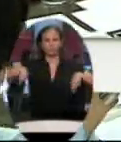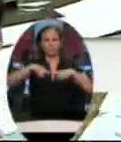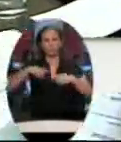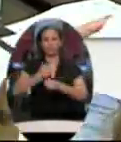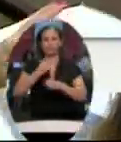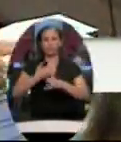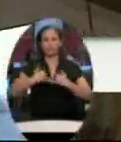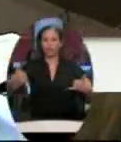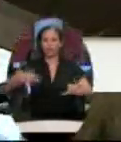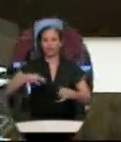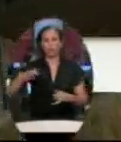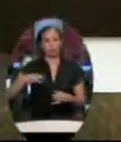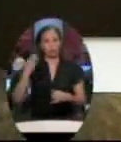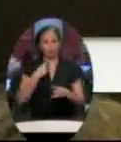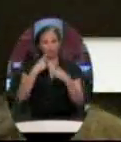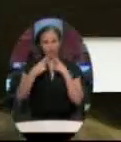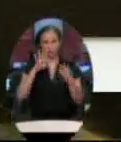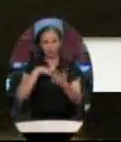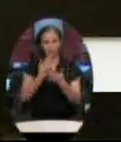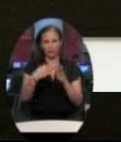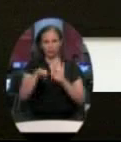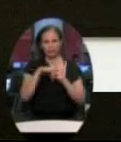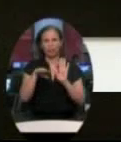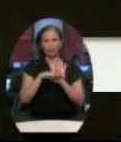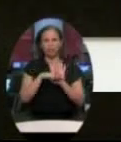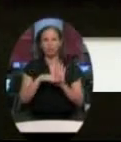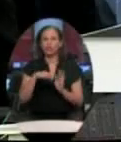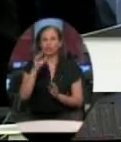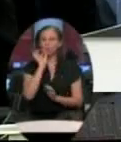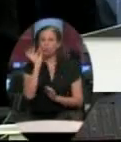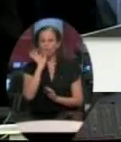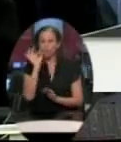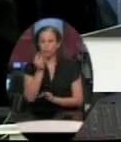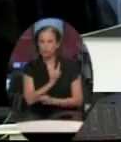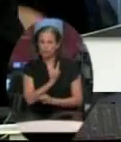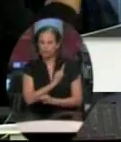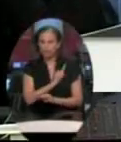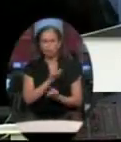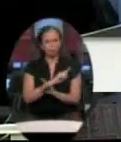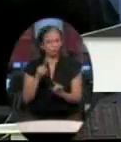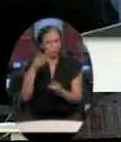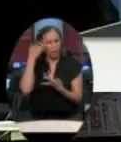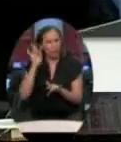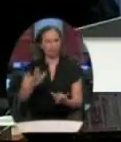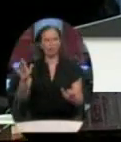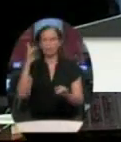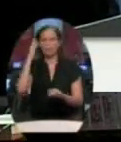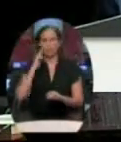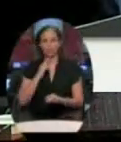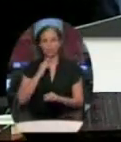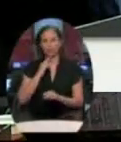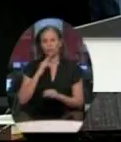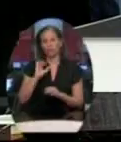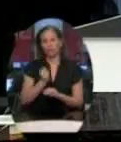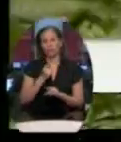והבריאות קיימו היום דיון בהצעת חוק לפי השימוש בקנאביס לצריכה עצמית לא ייחשב כעבירה פלילית אם ייאכף